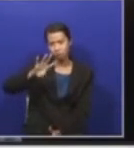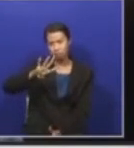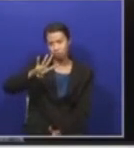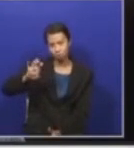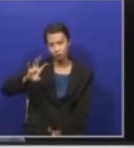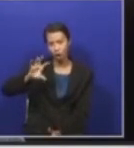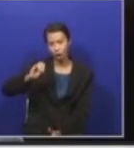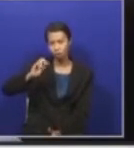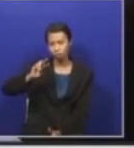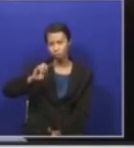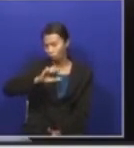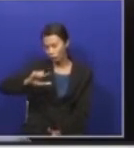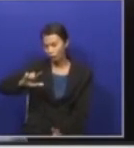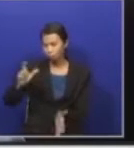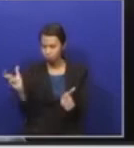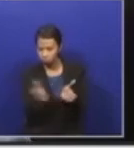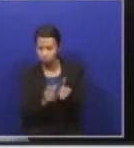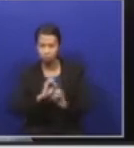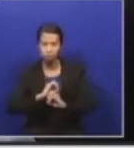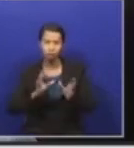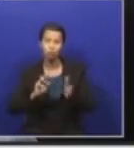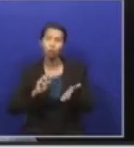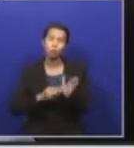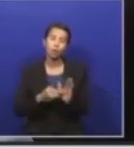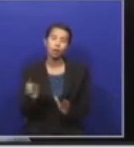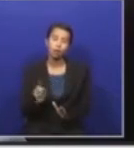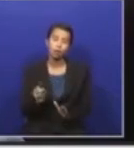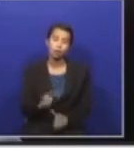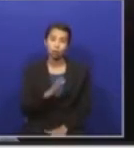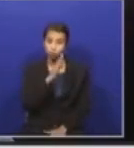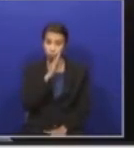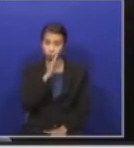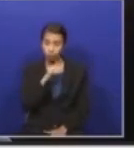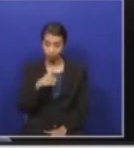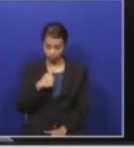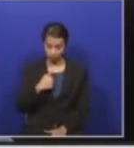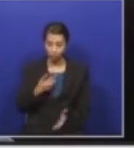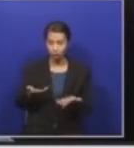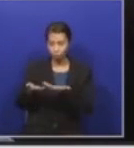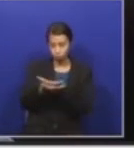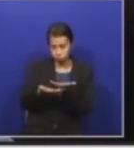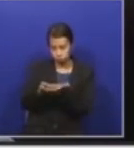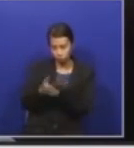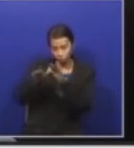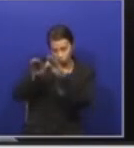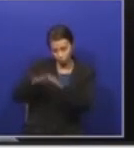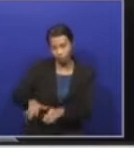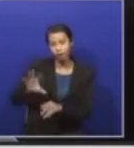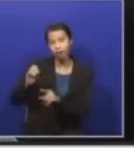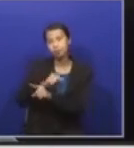88,452 ล้านกว่าบาทเนี่ยนะครับหมายความว่าถ้าเราพิจารณาปรับลดสัก 50% เนี่ยผมก็อยากจะล